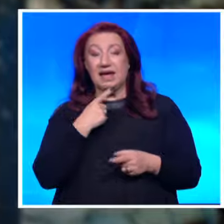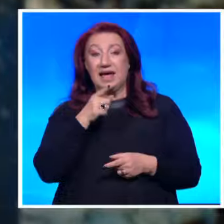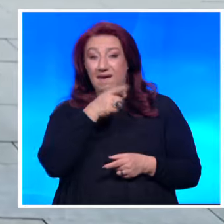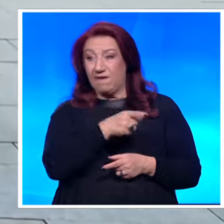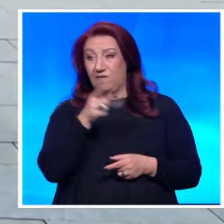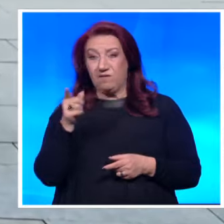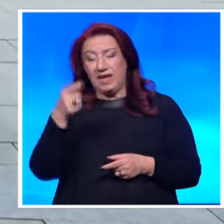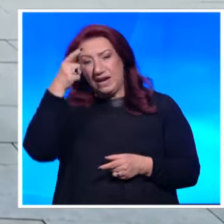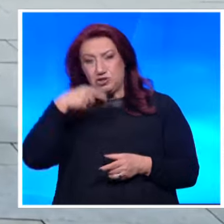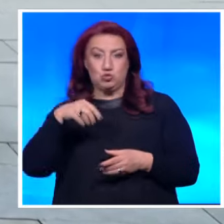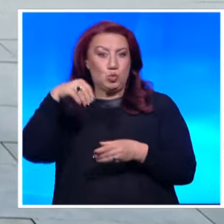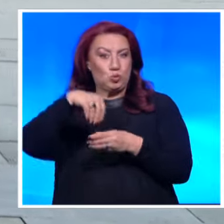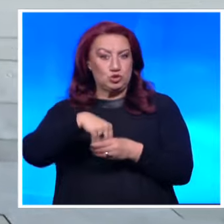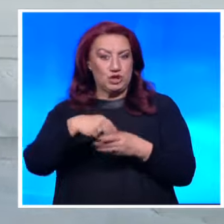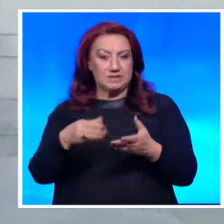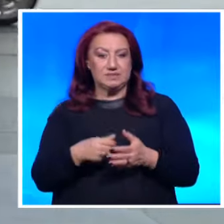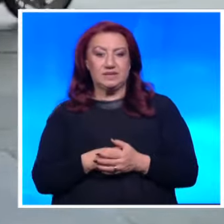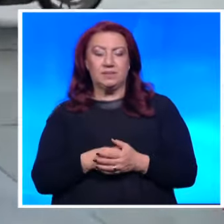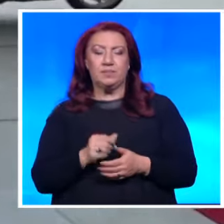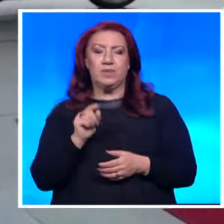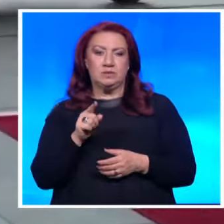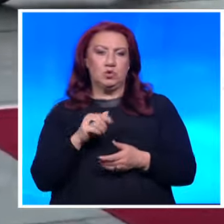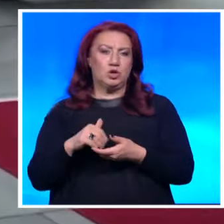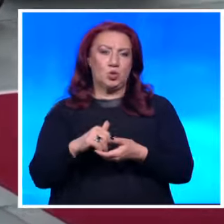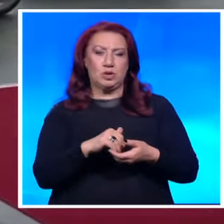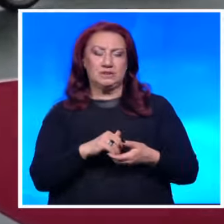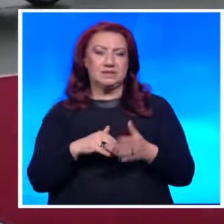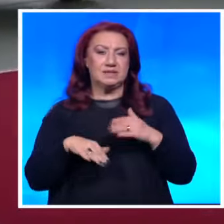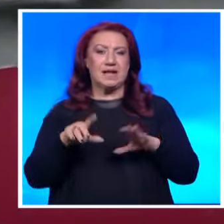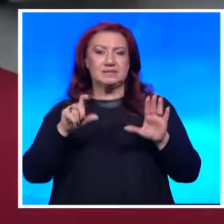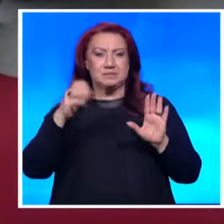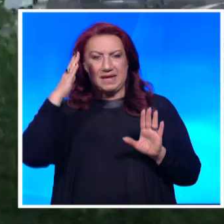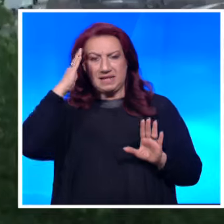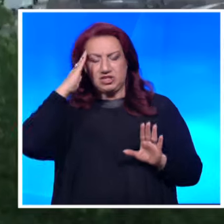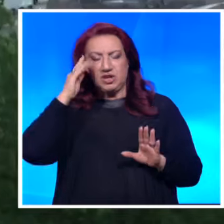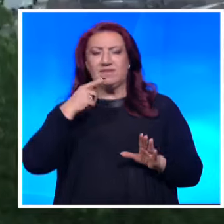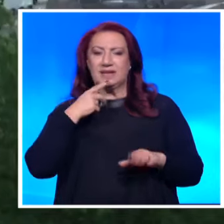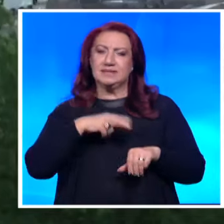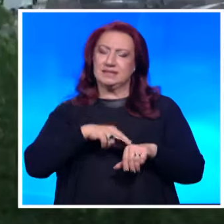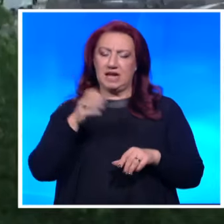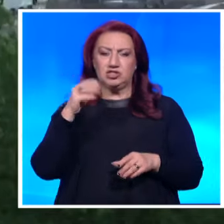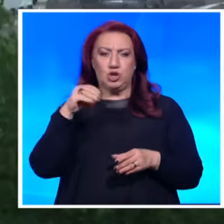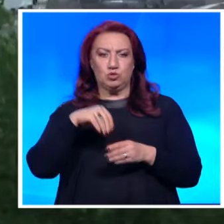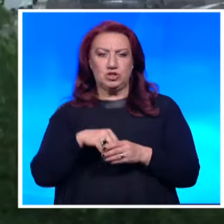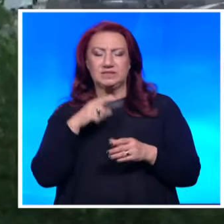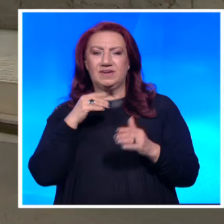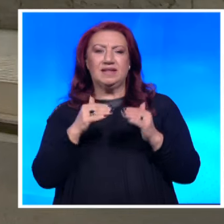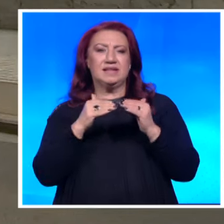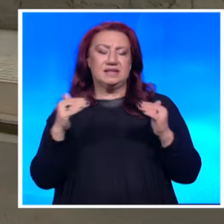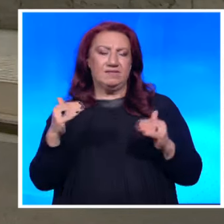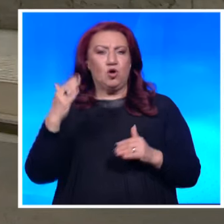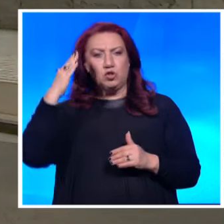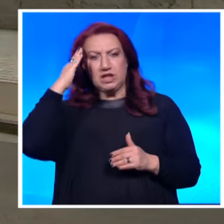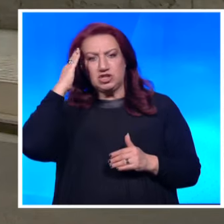участие според организаторите досега 70 страни са потвърдили участие повечето на ниво държавни или